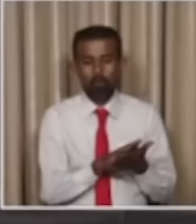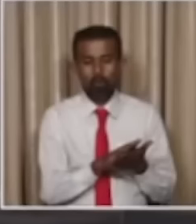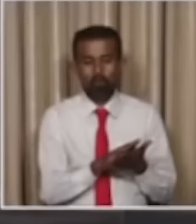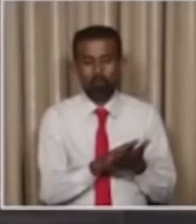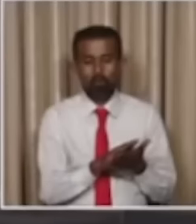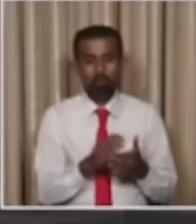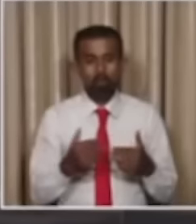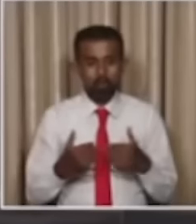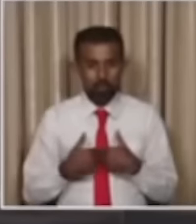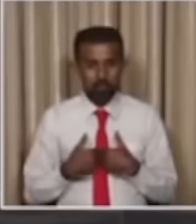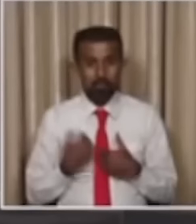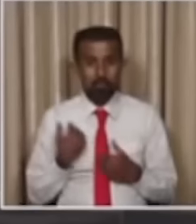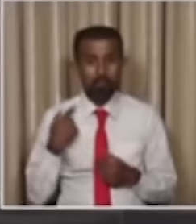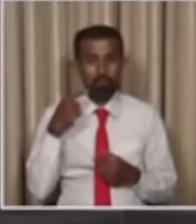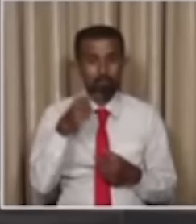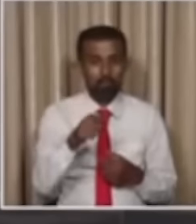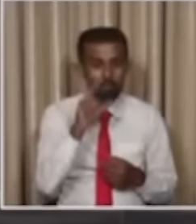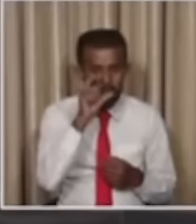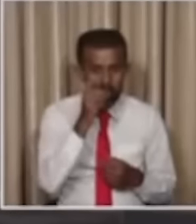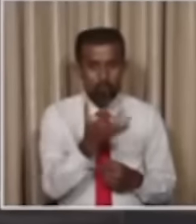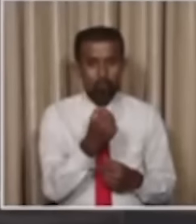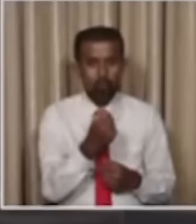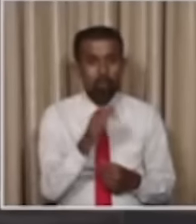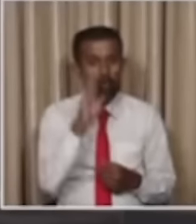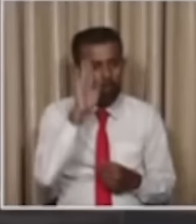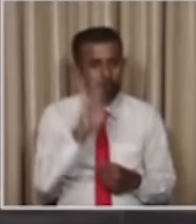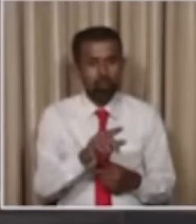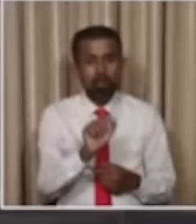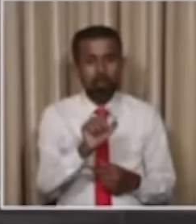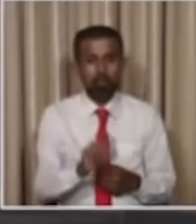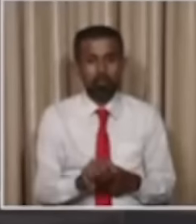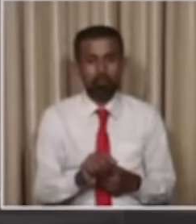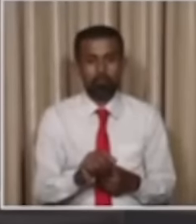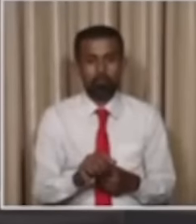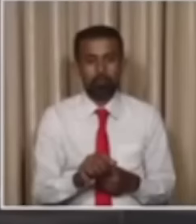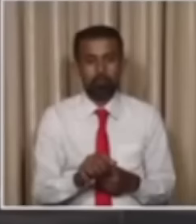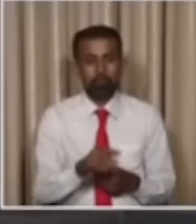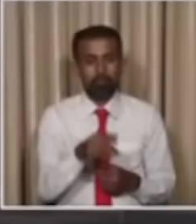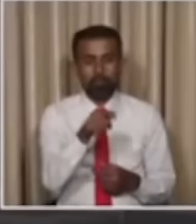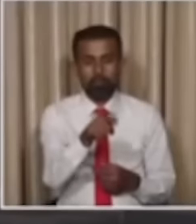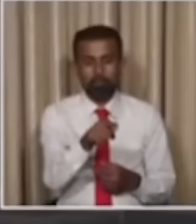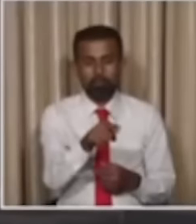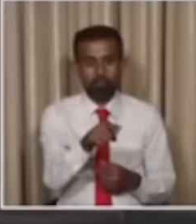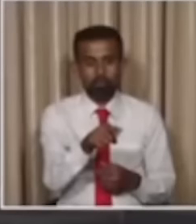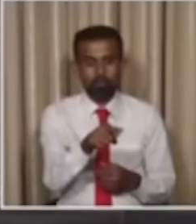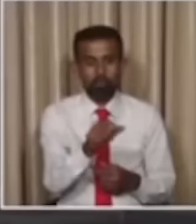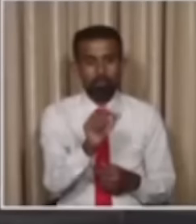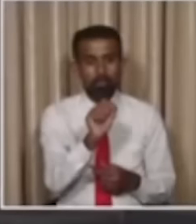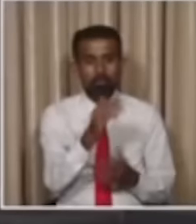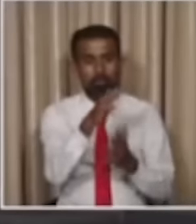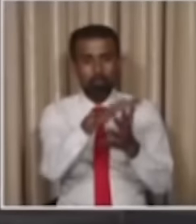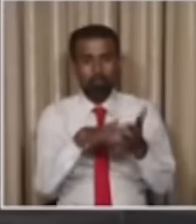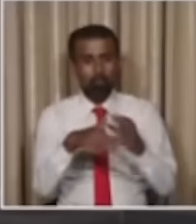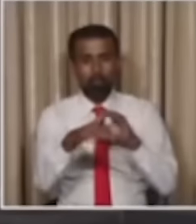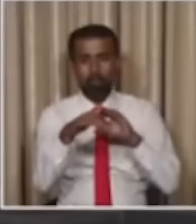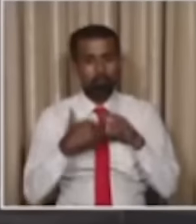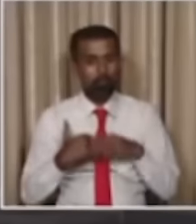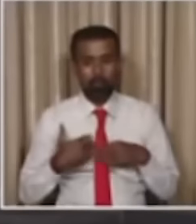ශැංග්‍රීලා එකෙත් අපිට ගිහිල්ලා හොයන්න වුණා කවුද හිටියේ එහෙම කියලා. නැතුව ඒගොල්ලන් මේ නම් ලයිස්තු එවන්නේ